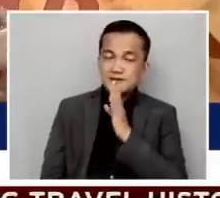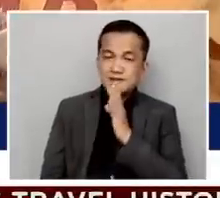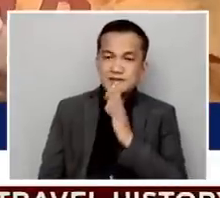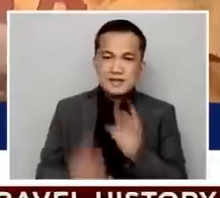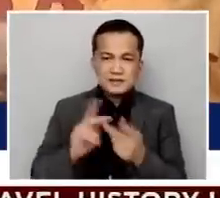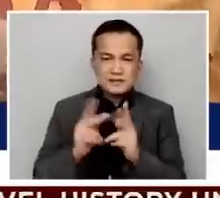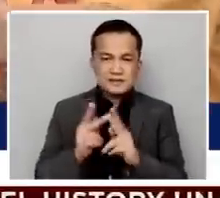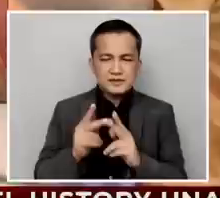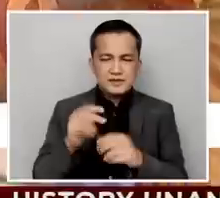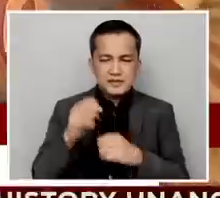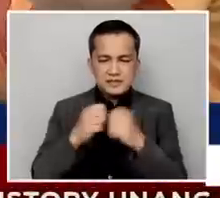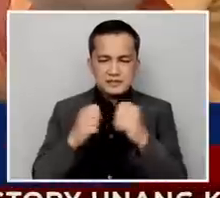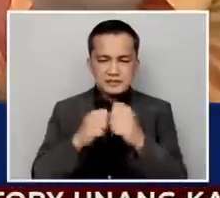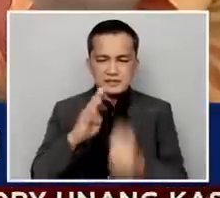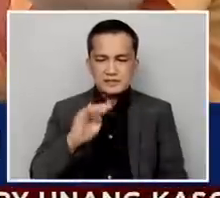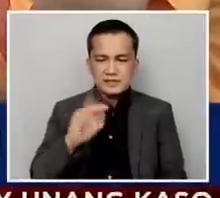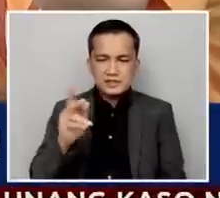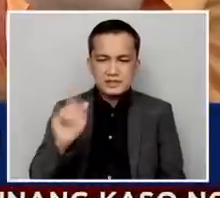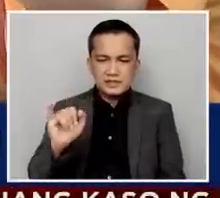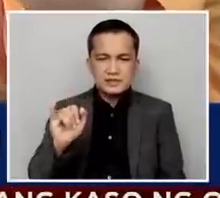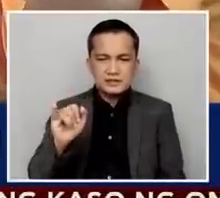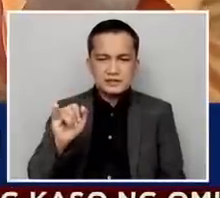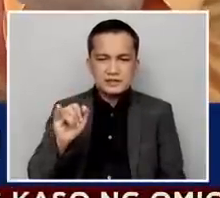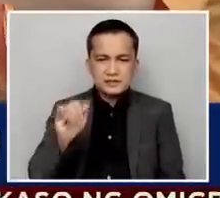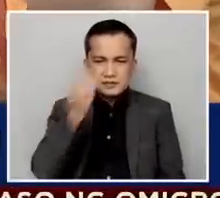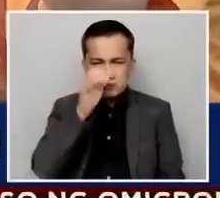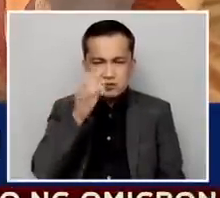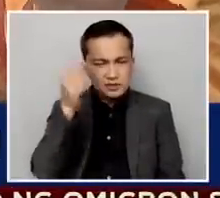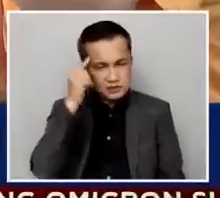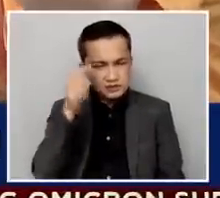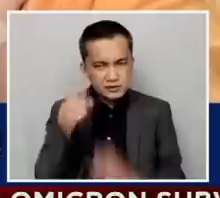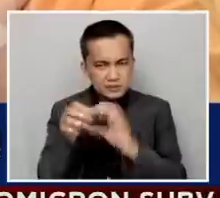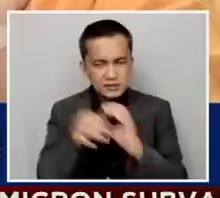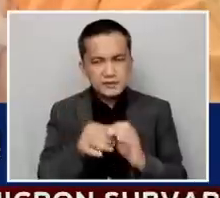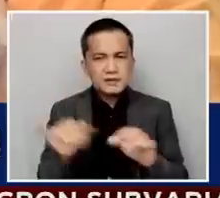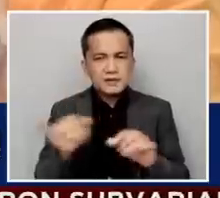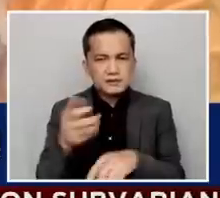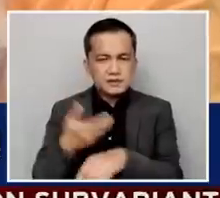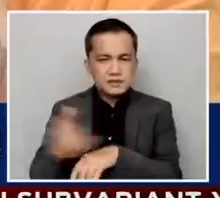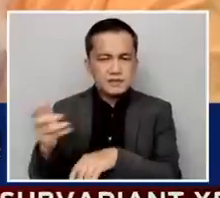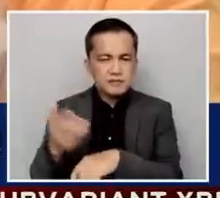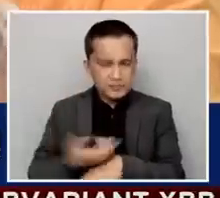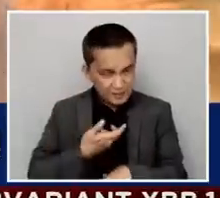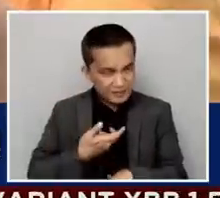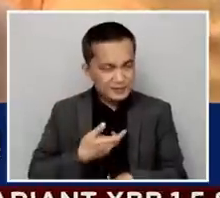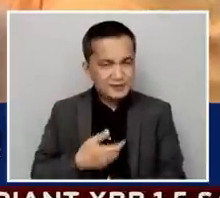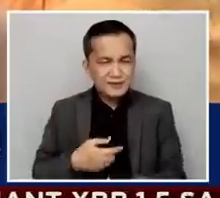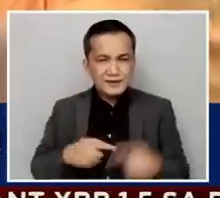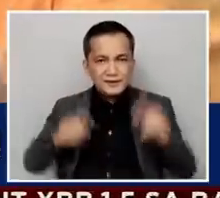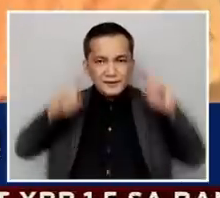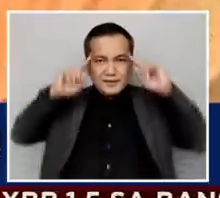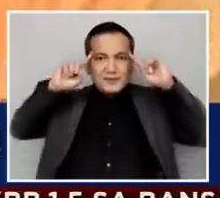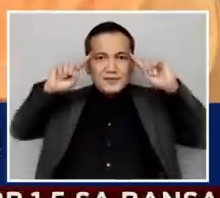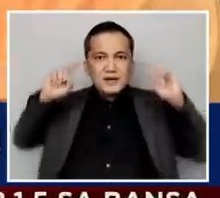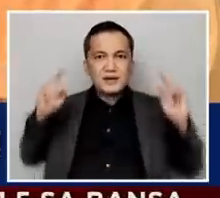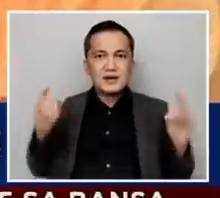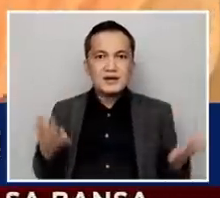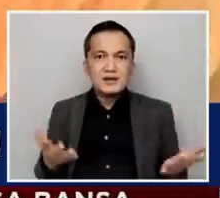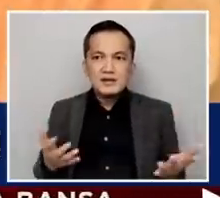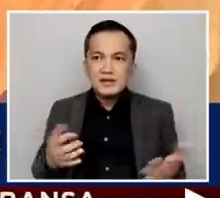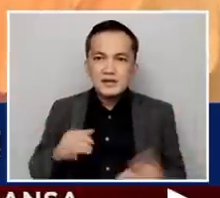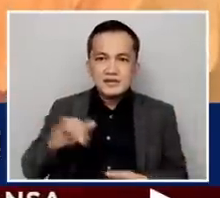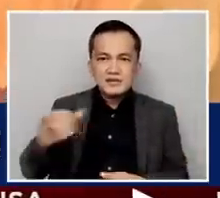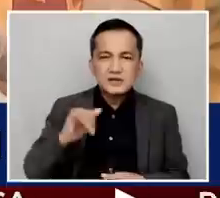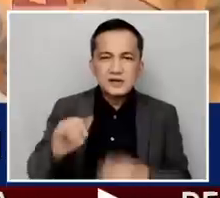Balili ng Cebu, na akala ko kasabot niya, pero na-scam din pala siya. So hindi ko alam na pareho kaming